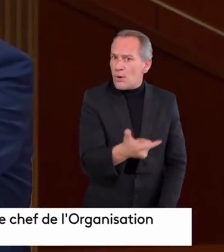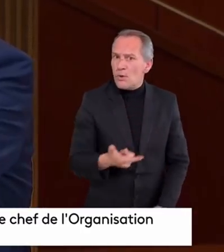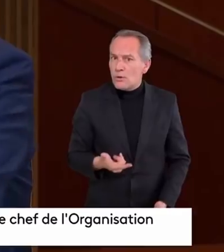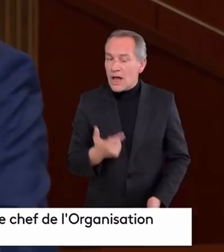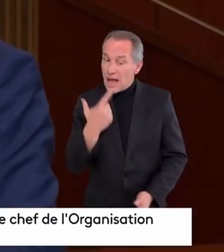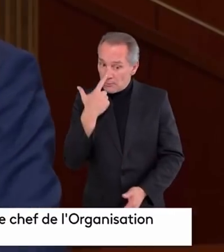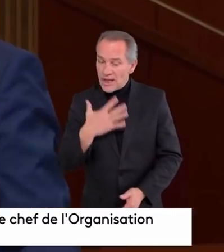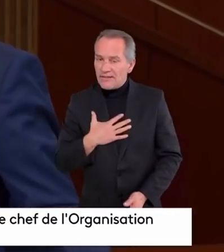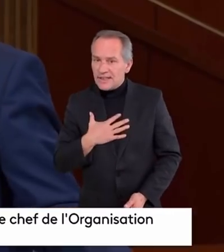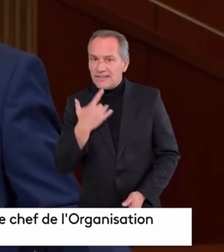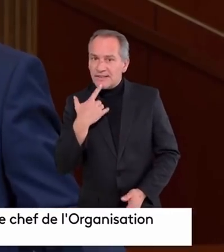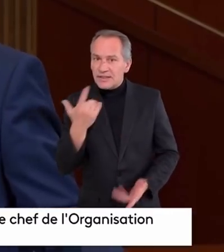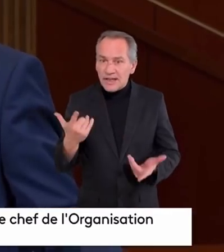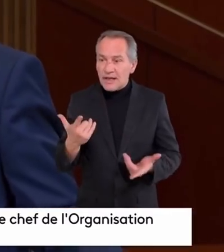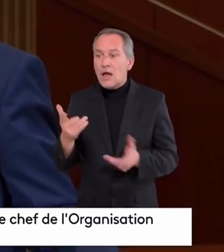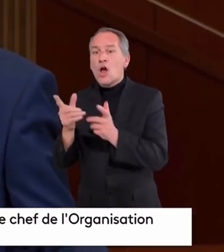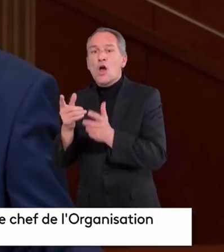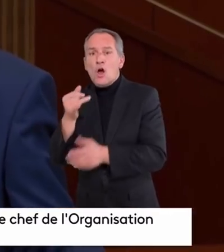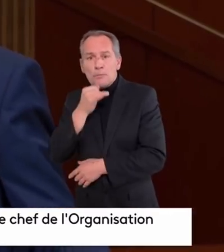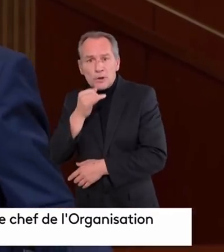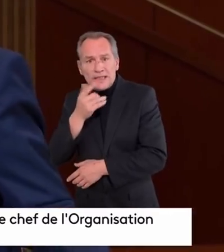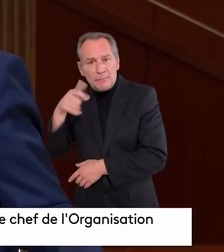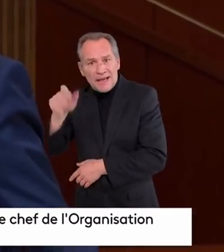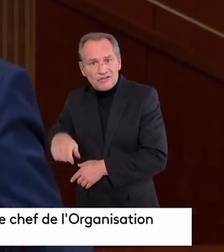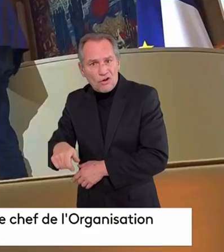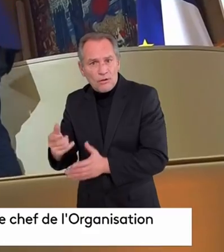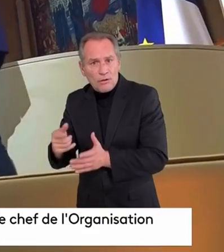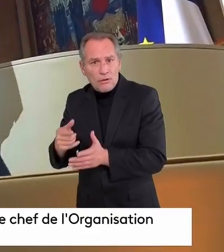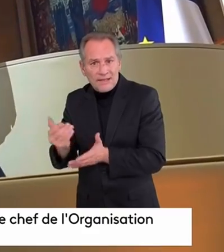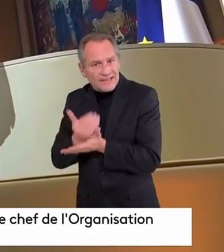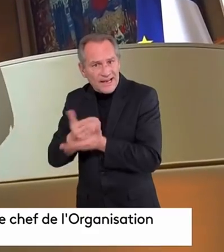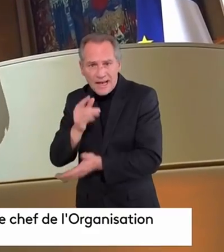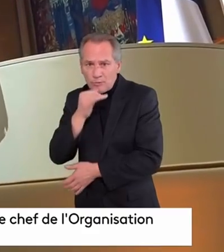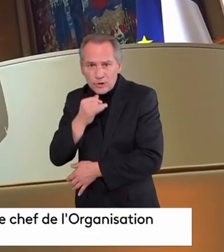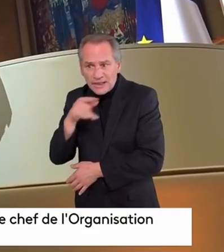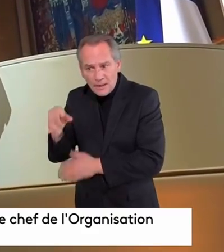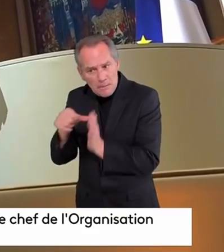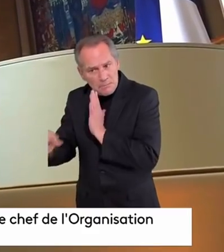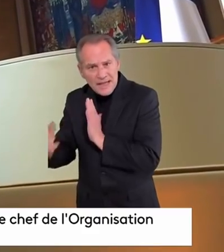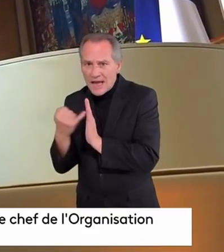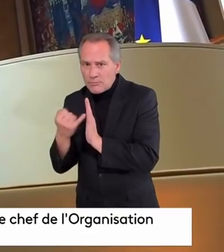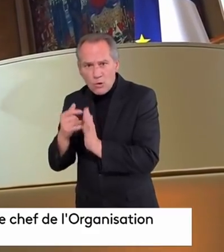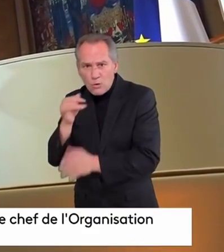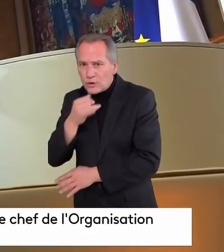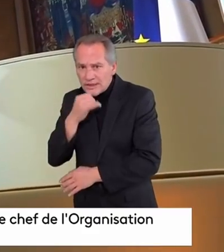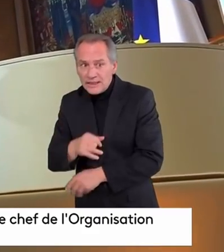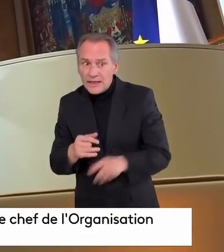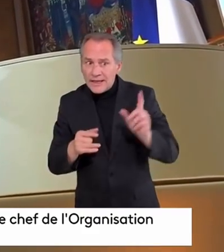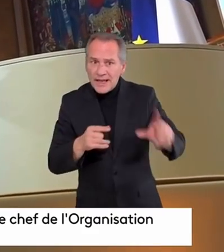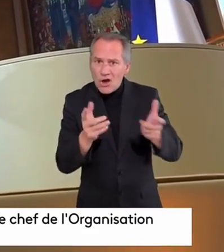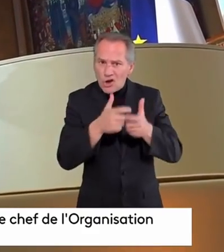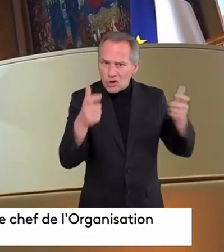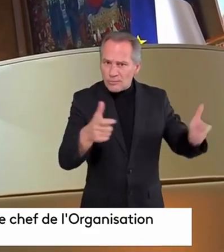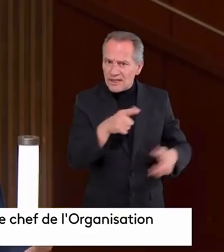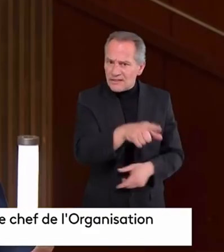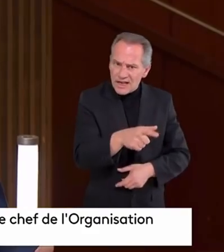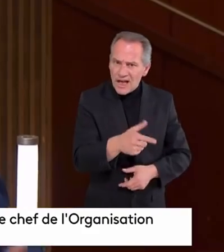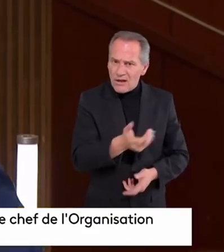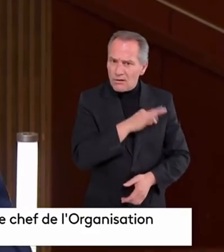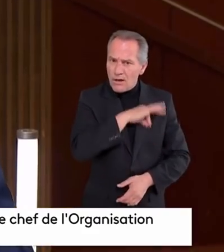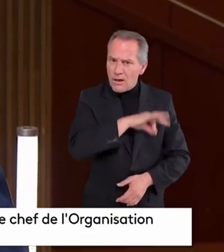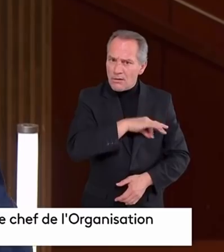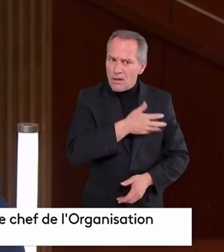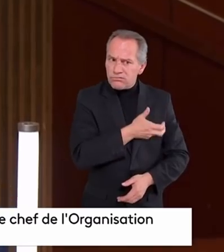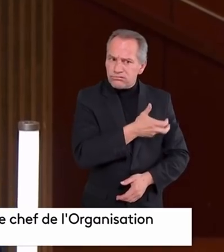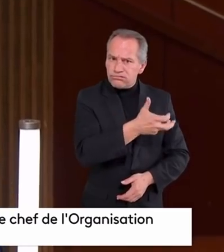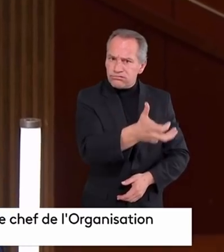gros payent gros et que les petits payent petits. C'est un des slogans que j'ai retenu des grands mouvements sociaux précédant la pandémie et que j'ai fait mien complètement